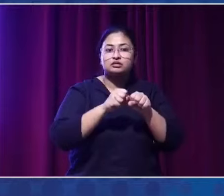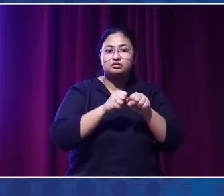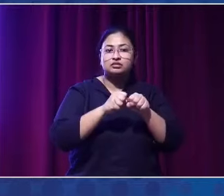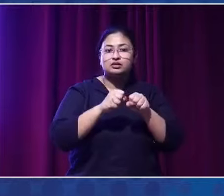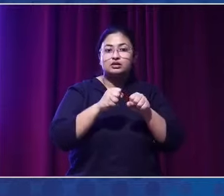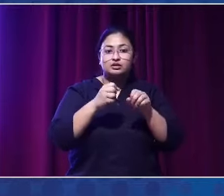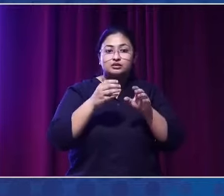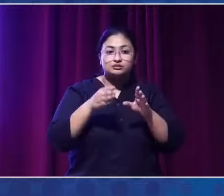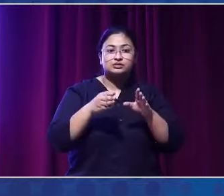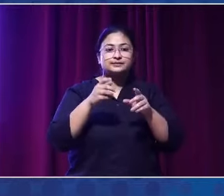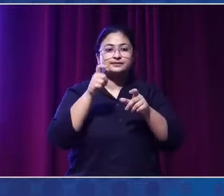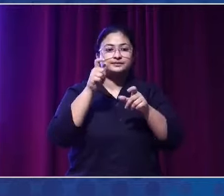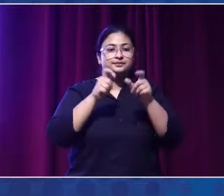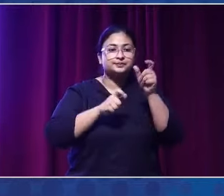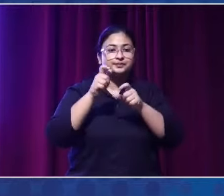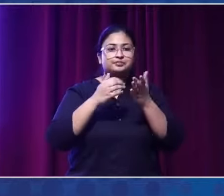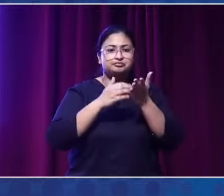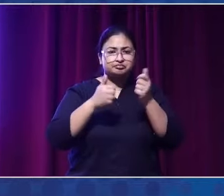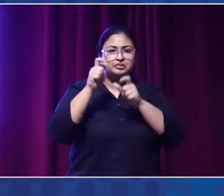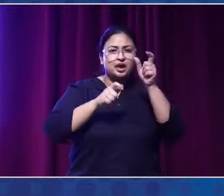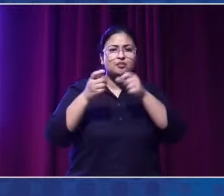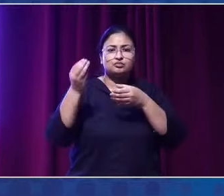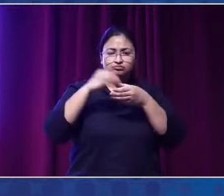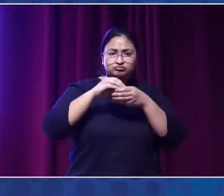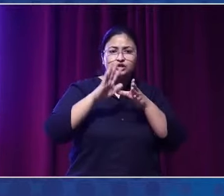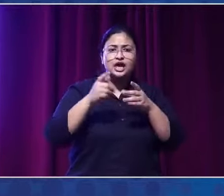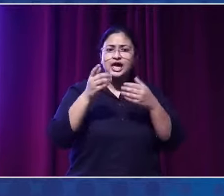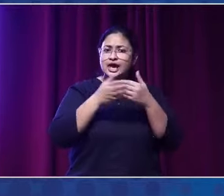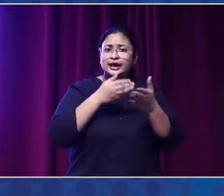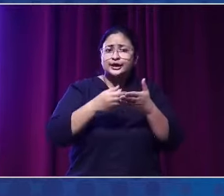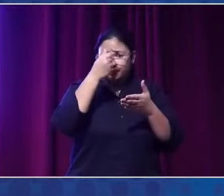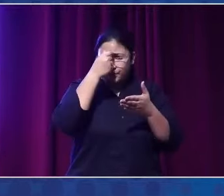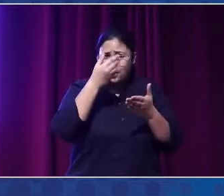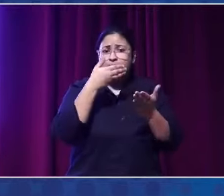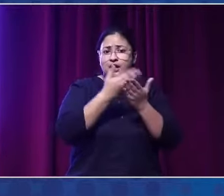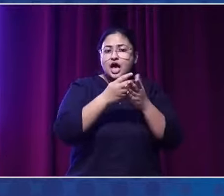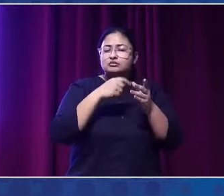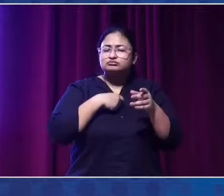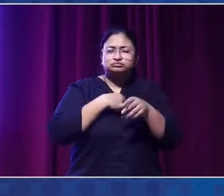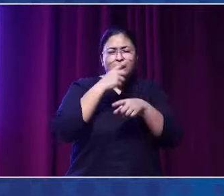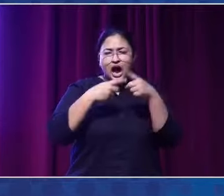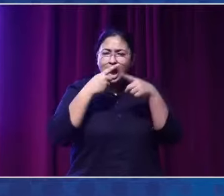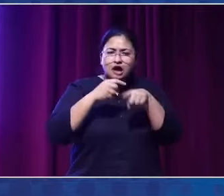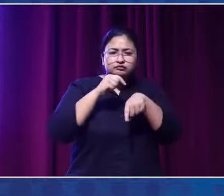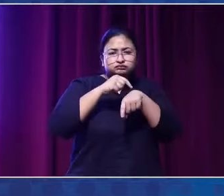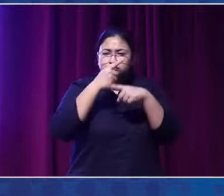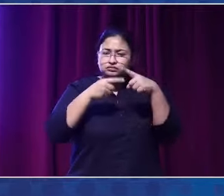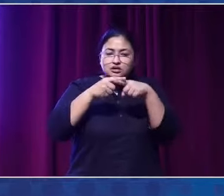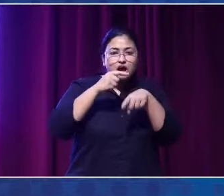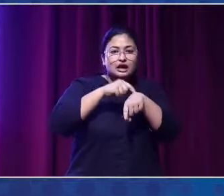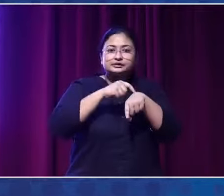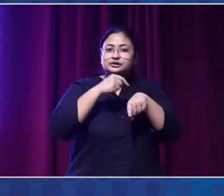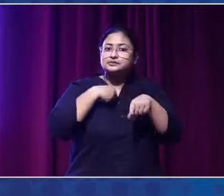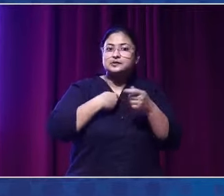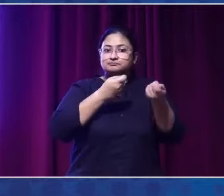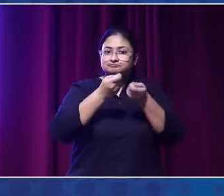एसपीज हैव जॉइंट एनी इशू विच हैज कम विदिन मैक्सिमम विदिन हाफ एन आवर ऑफ इट कमिंग